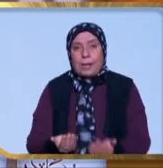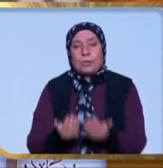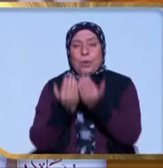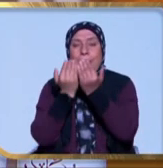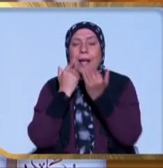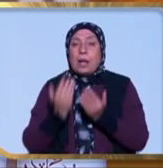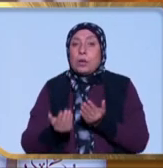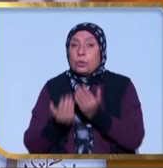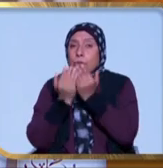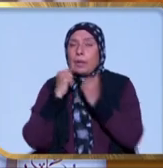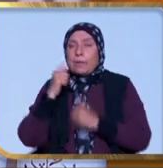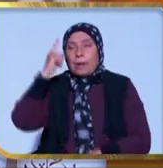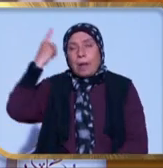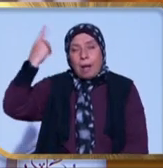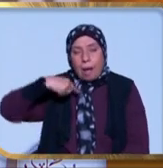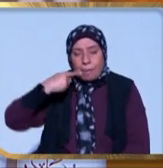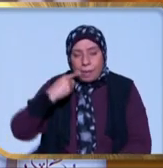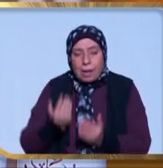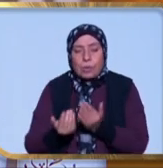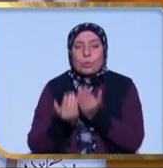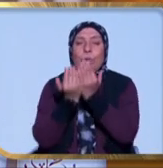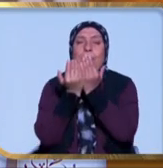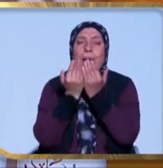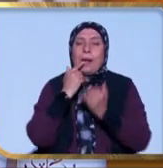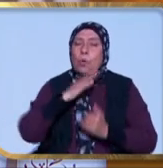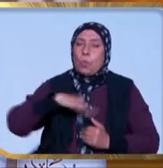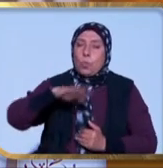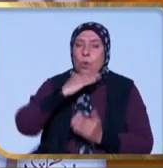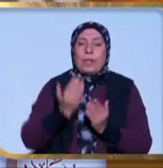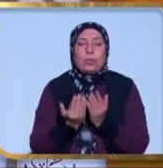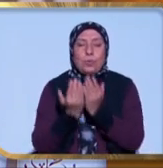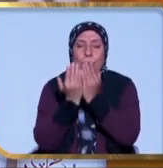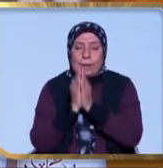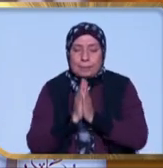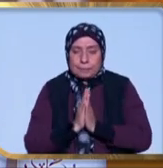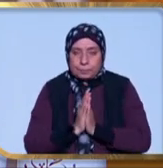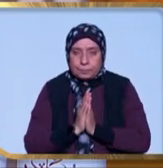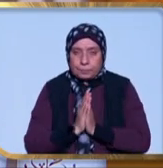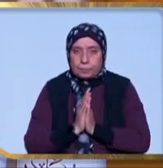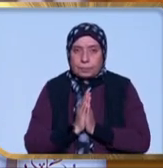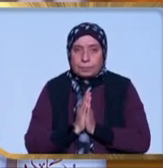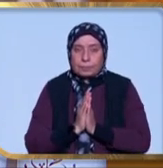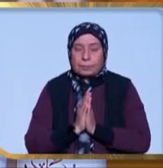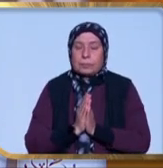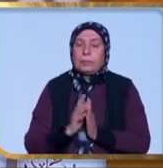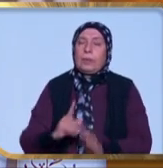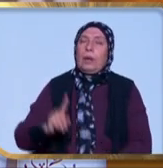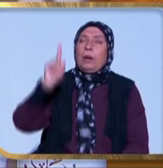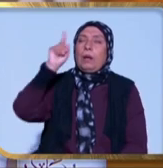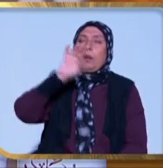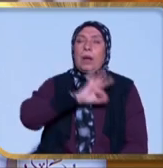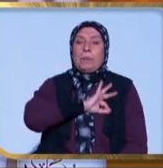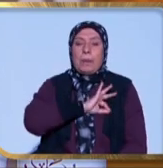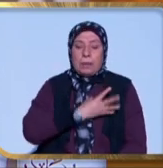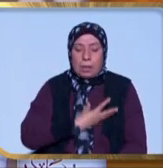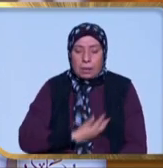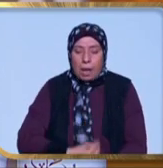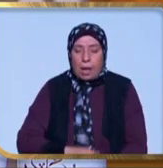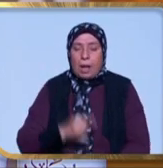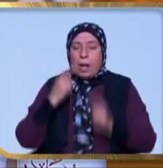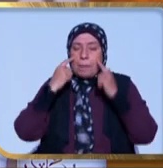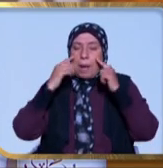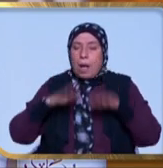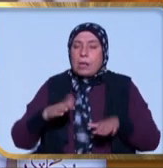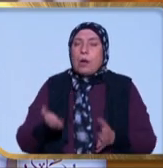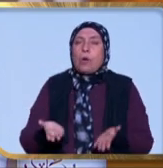الامر وهو الذي وجهنا الى ذلك، ادعوني استجب لكم. يا الله يا رحمن يا رحيم، يا حي